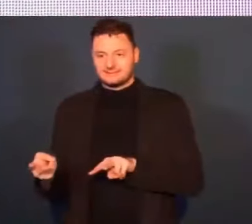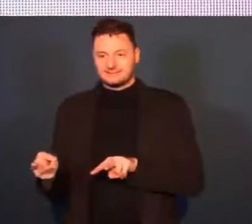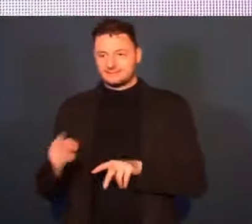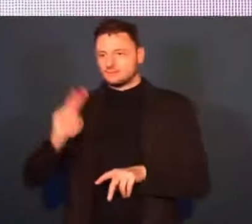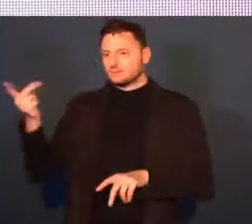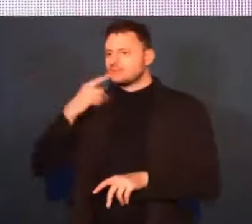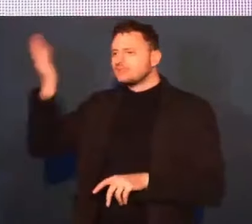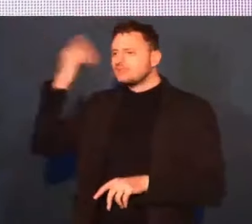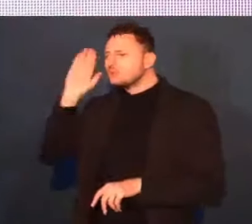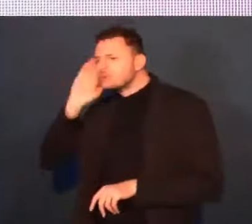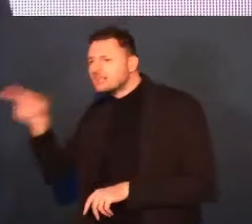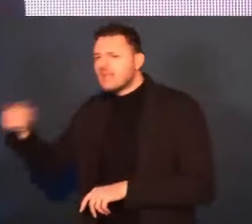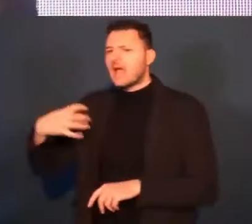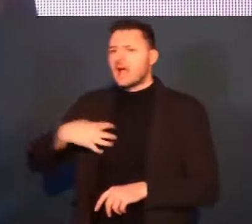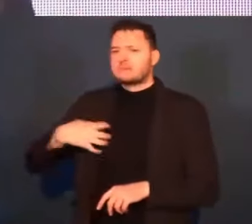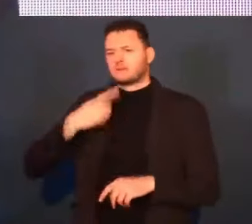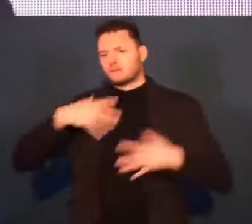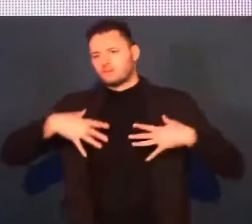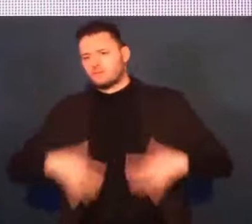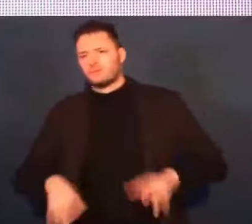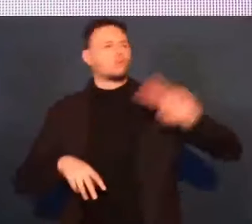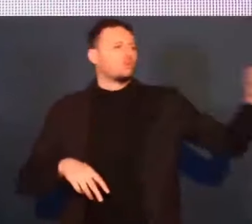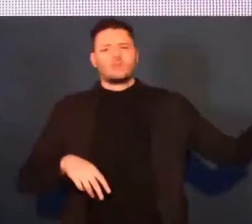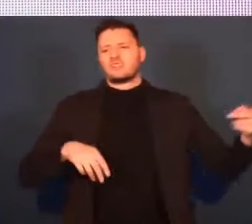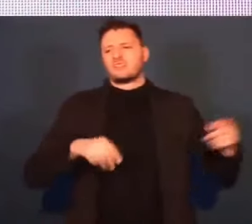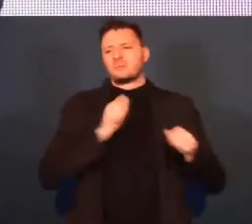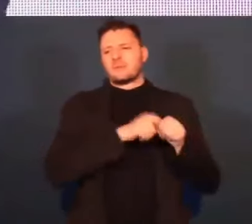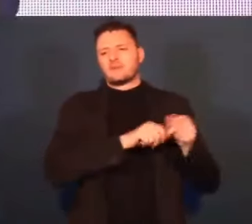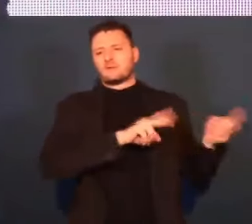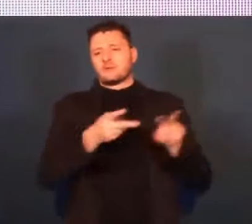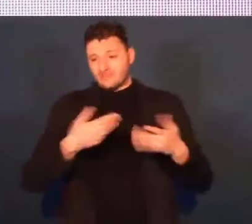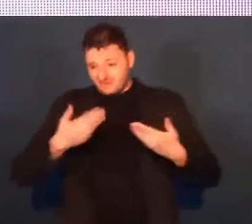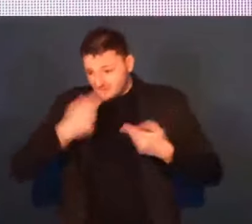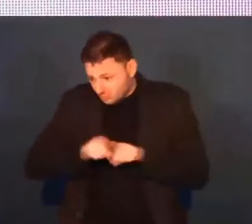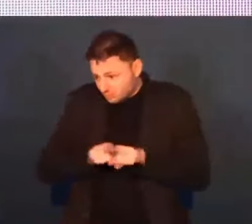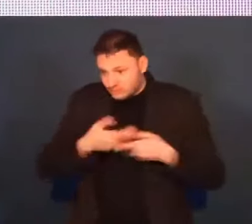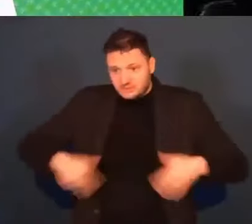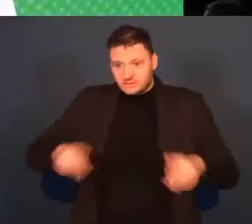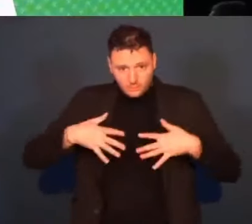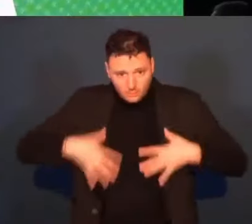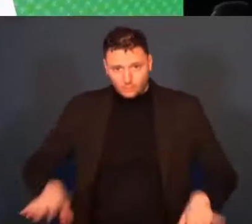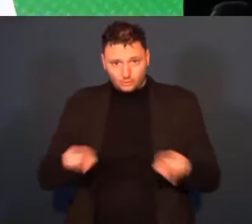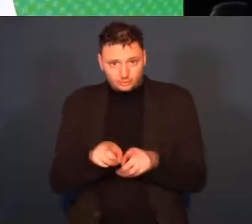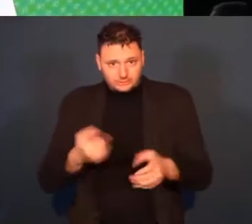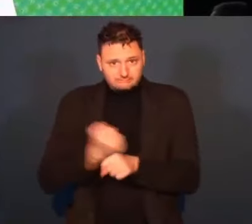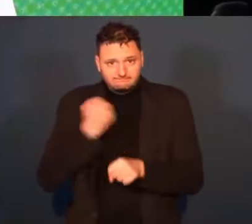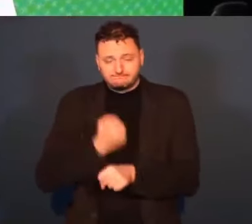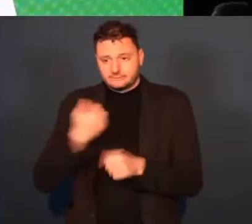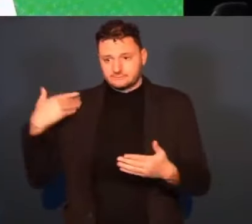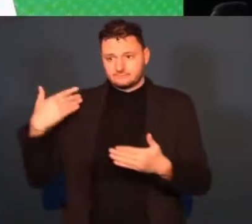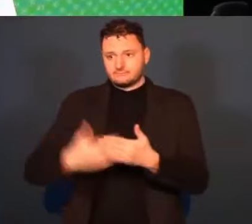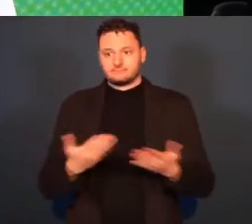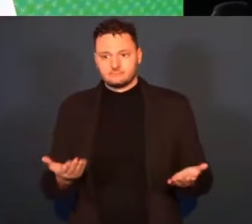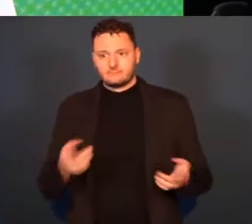уморили, сега някой друг да е промяната. И ние се уморихме, да ви кажа. И ние се уморихме, сега някой друг да е промяната,